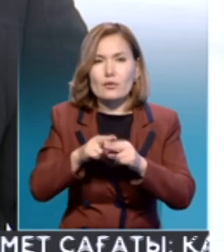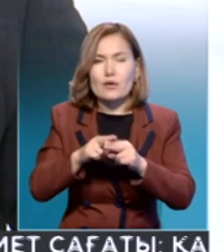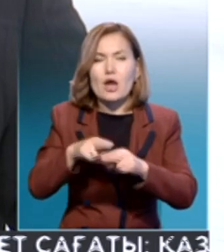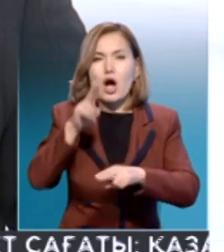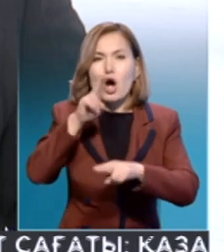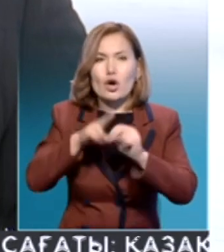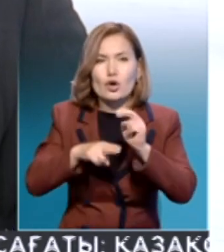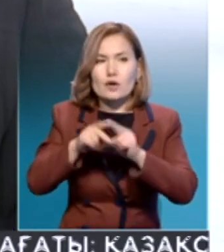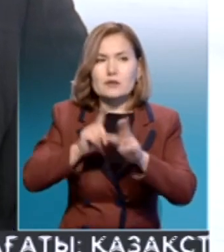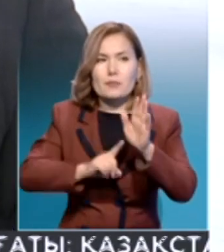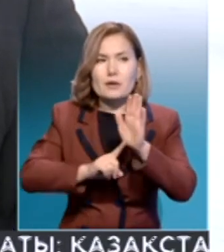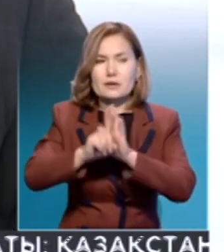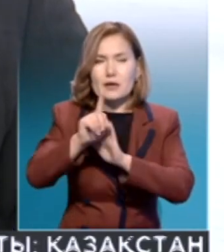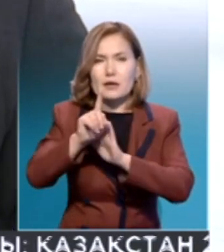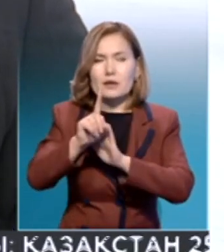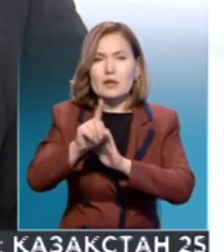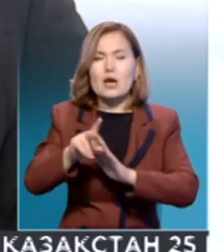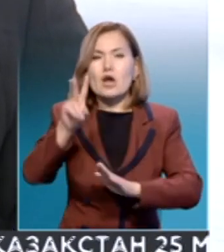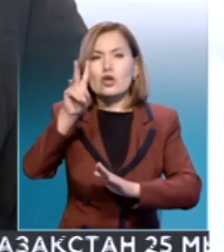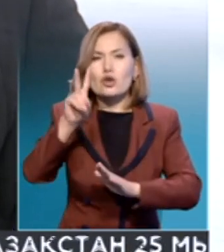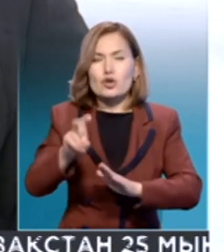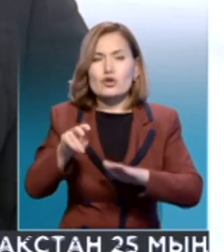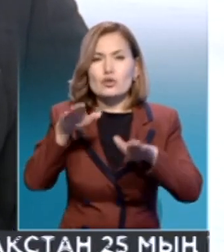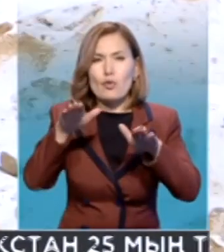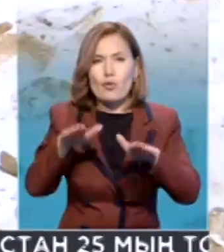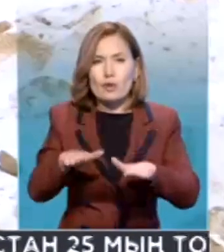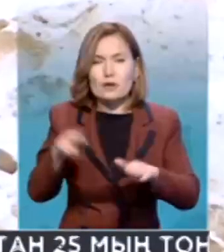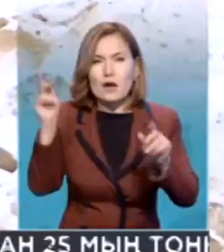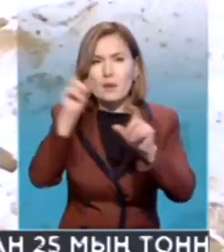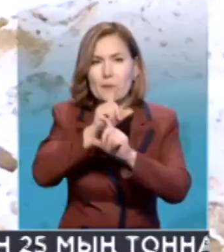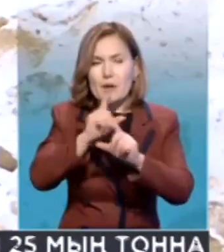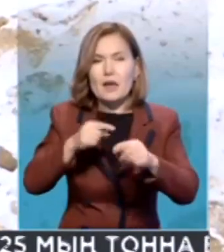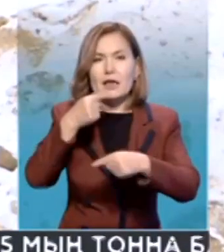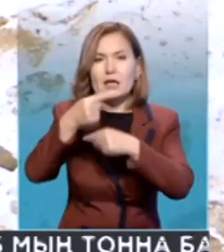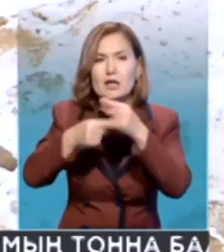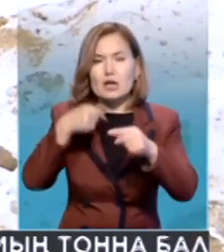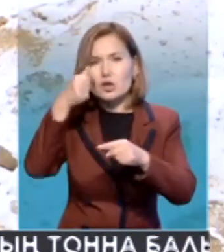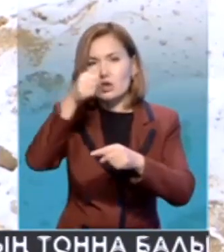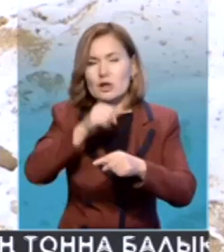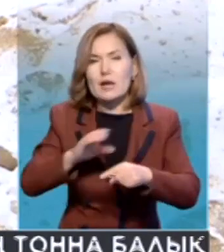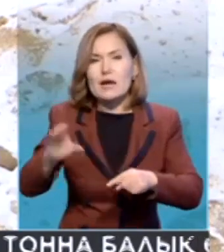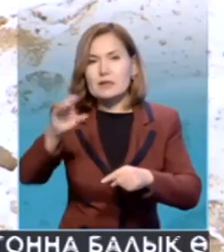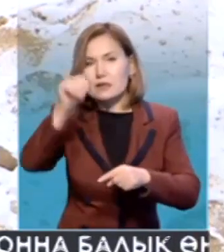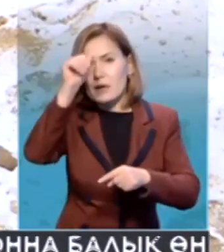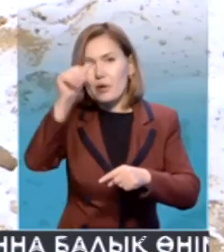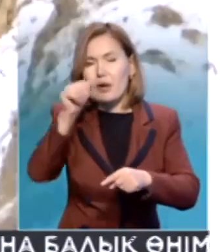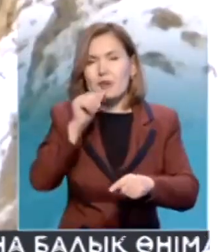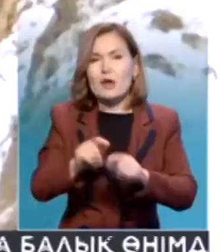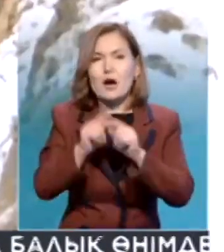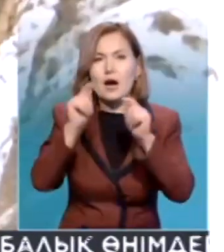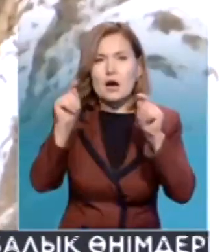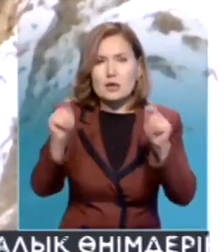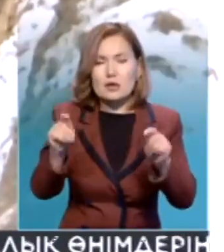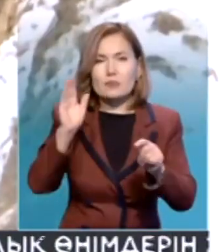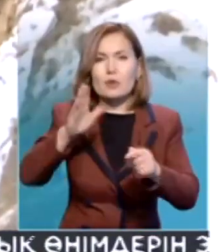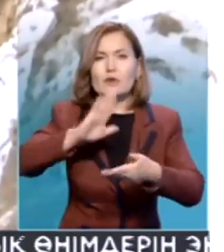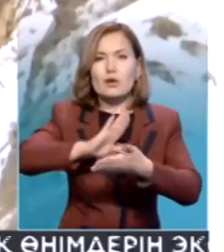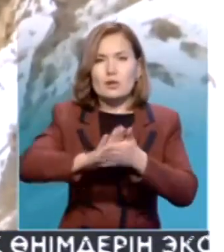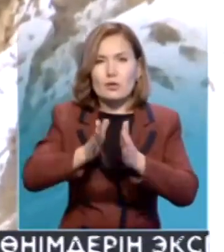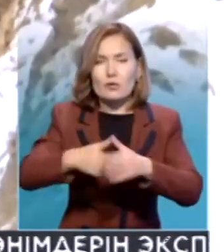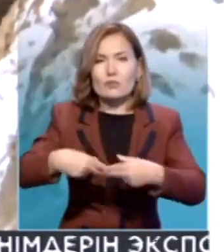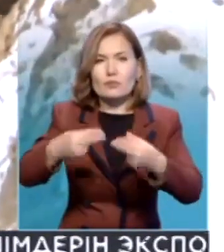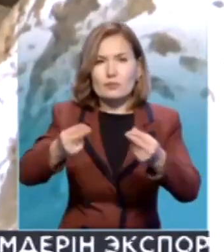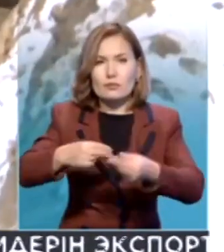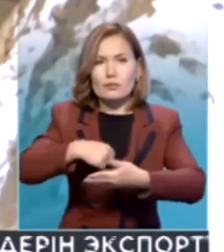құрылыс басталды. 200 орын мектебіміз келесі жылдың 42-ке дейін тапсырыс келісімшарт бойынша келісімі